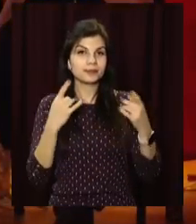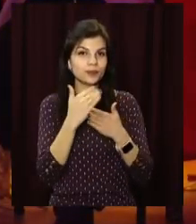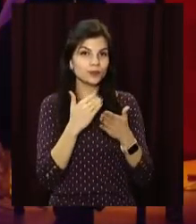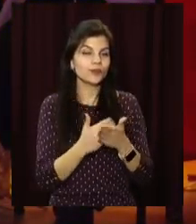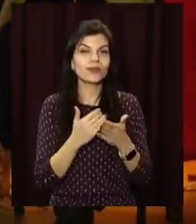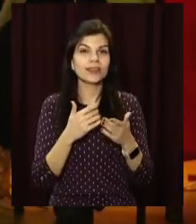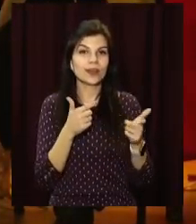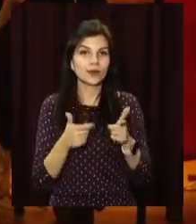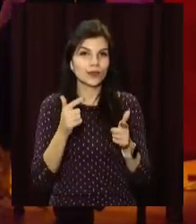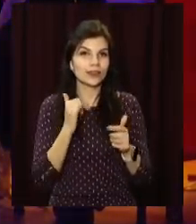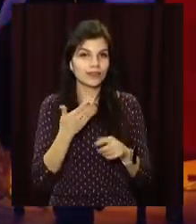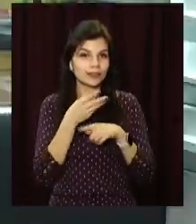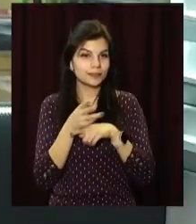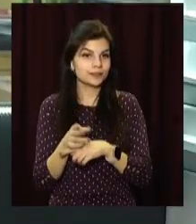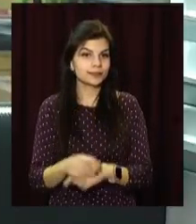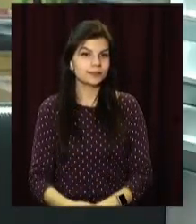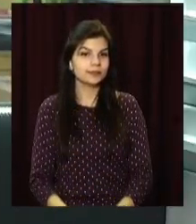телеканал «Відкритий».